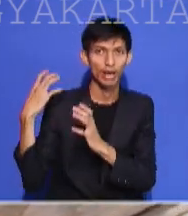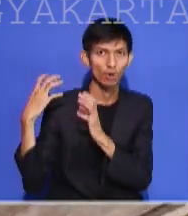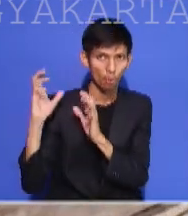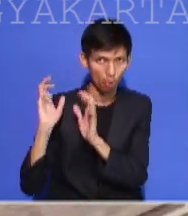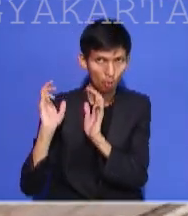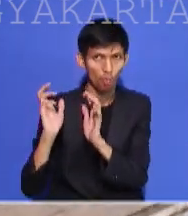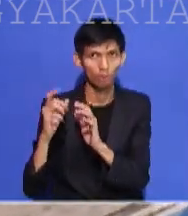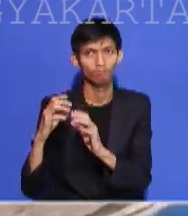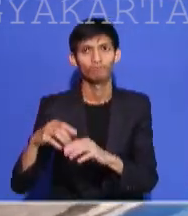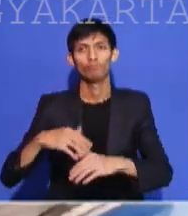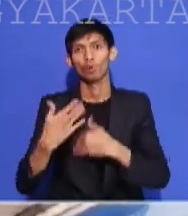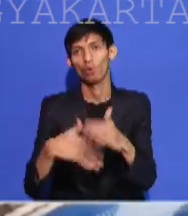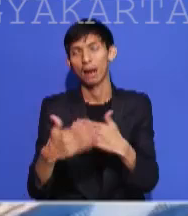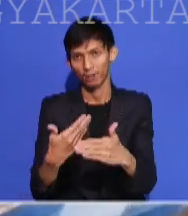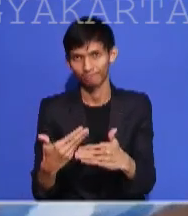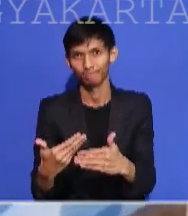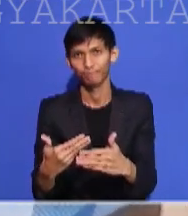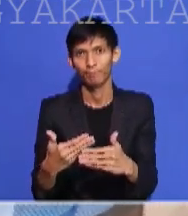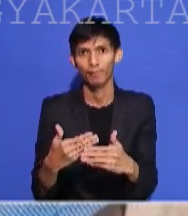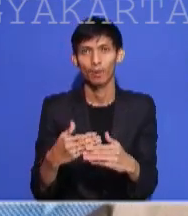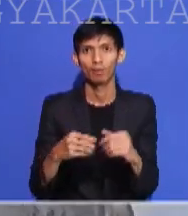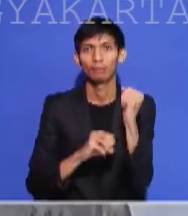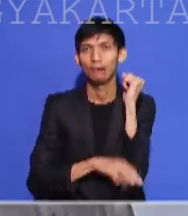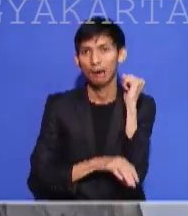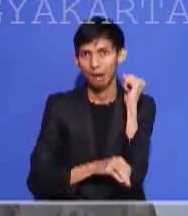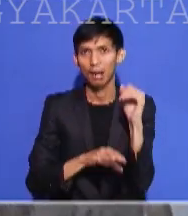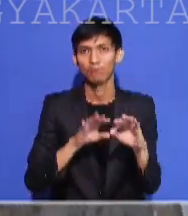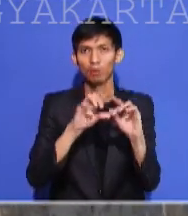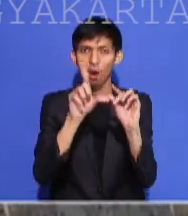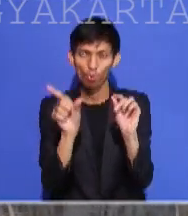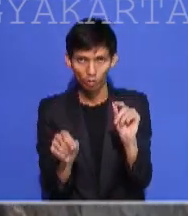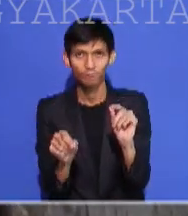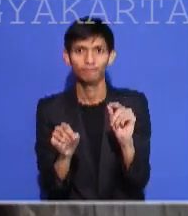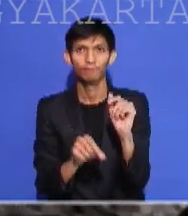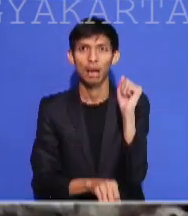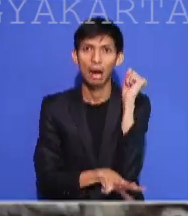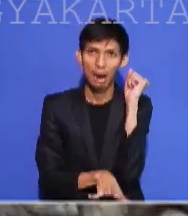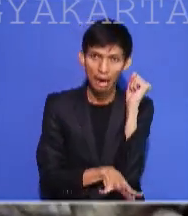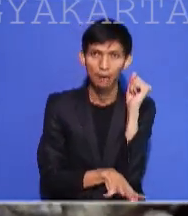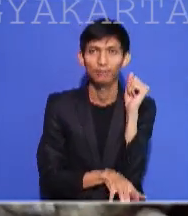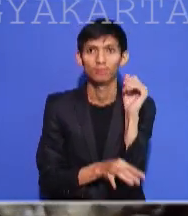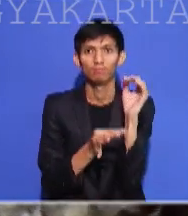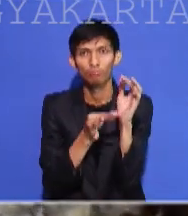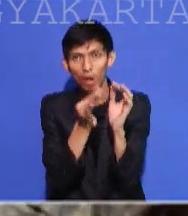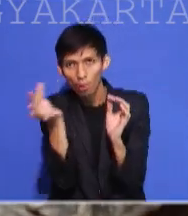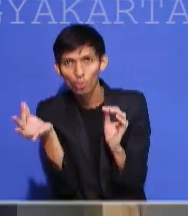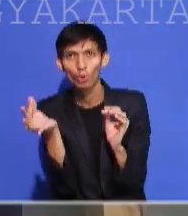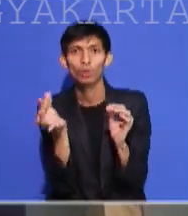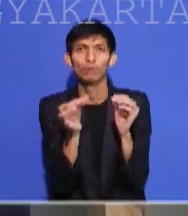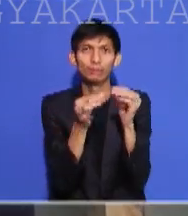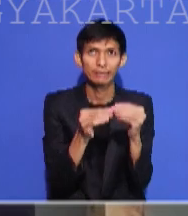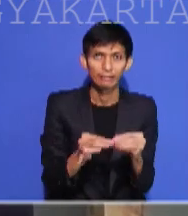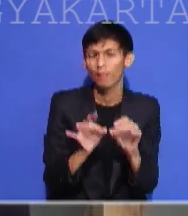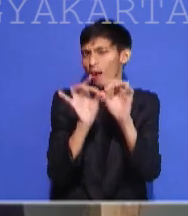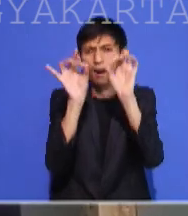tanaman herbal baik itu akar dan batang kulit biji bunga buah maupun umbinya menjadi produk yang